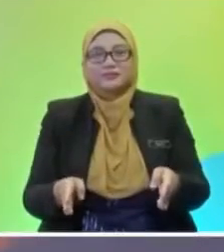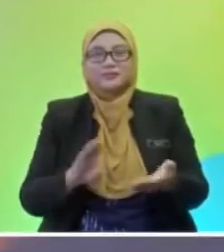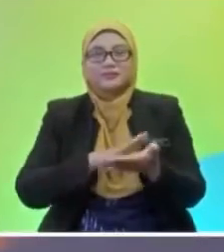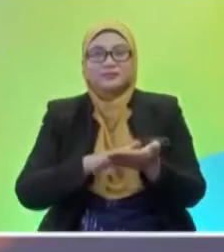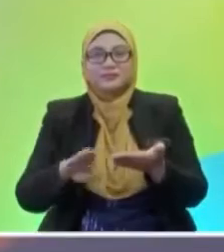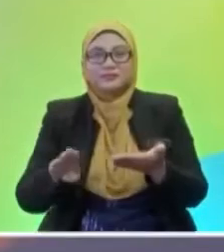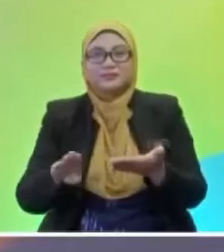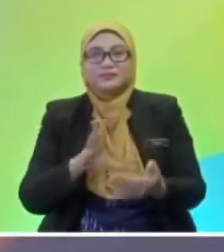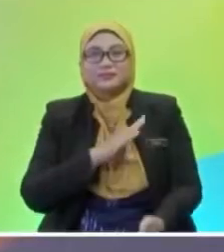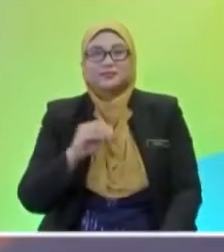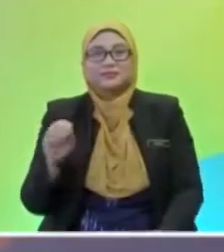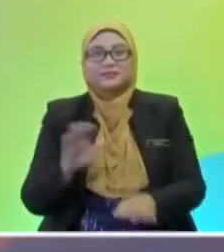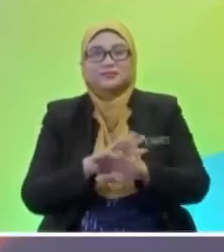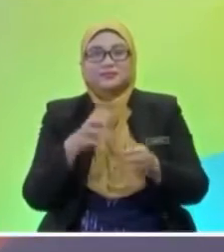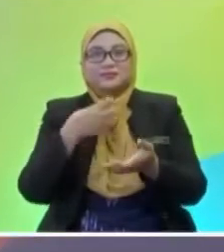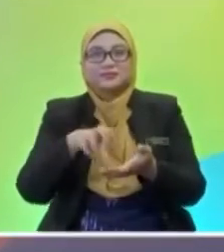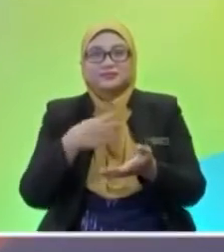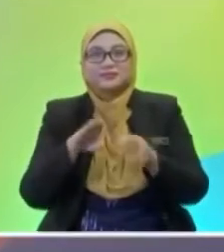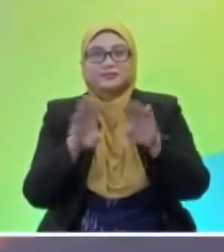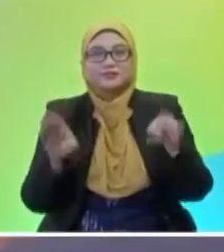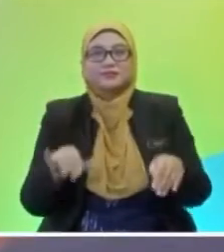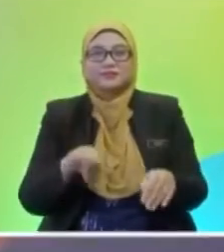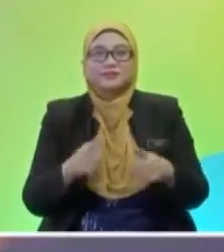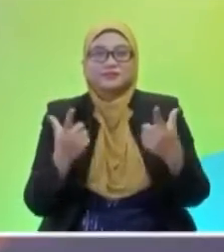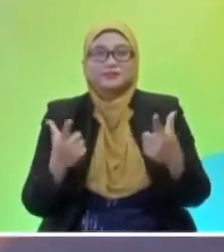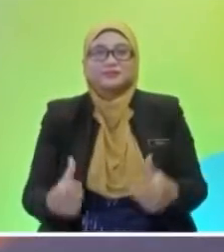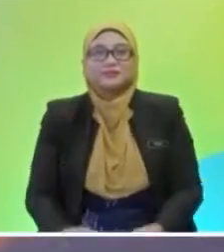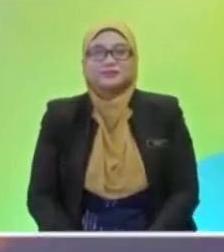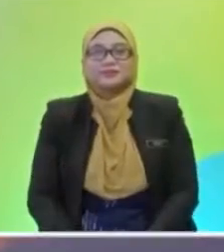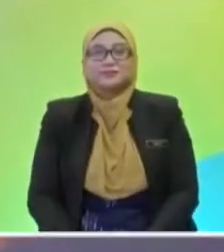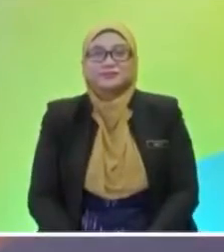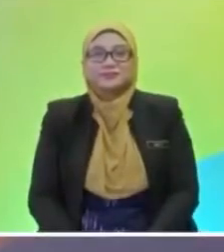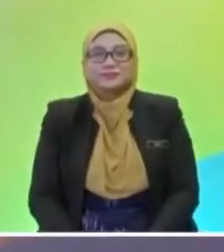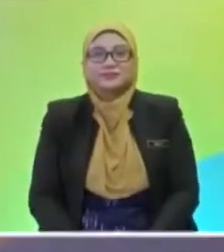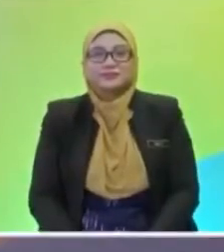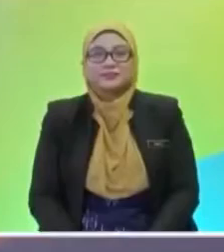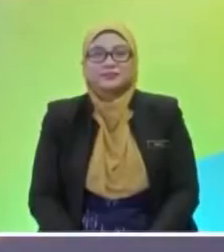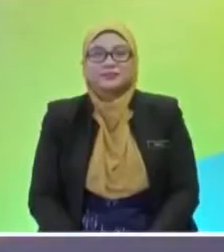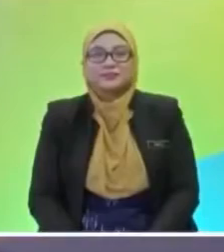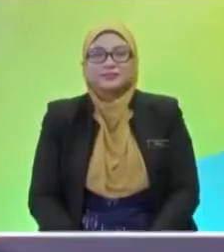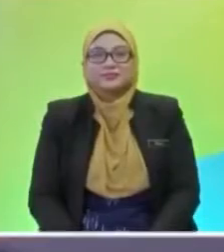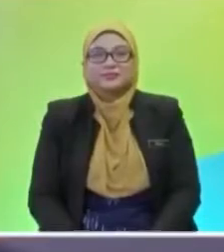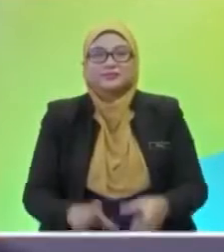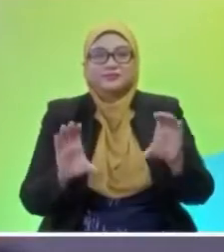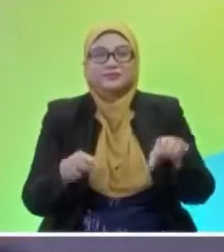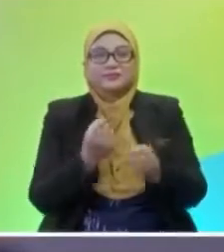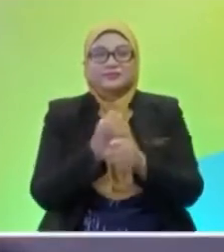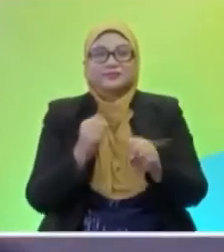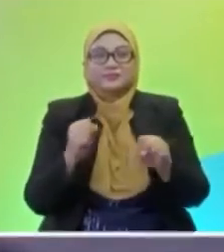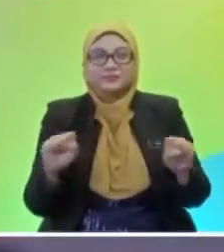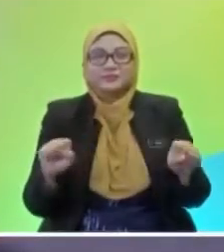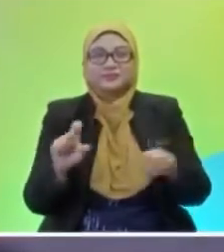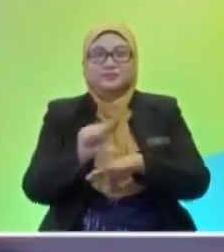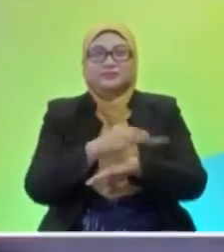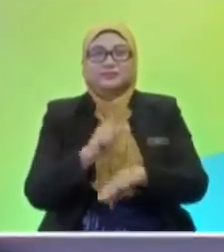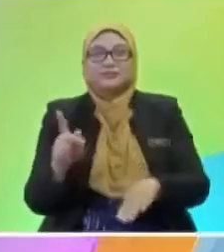bersih dan tak merosakkan meja yang lain. Okey. Kita buat ini, selesai, kita akan gunakan lagi